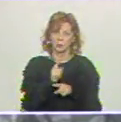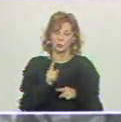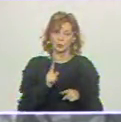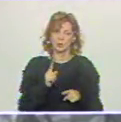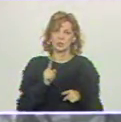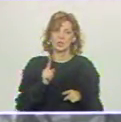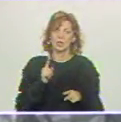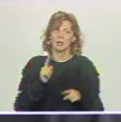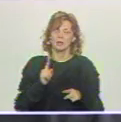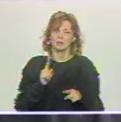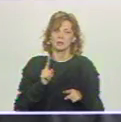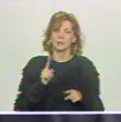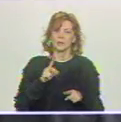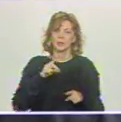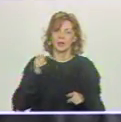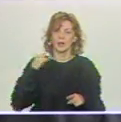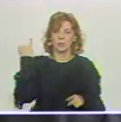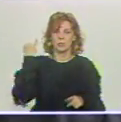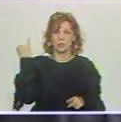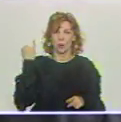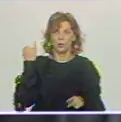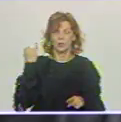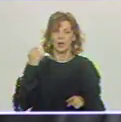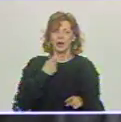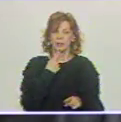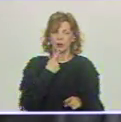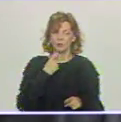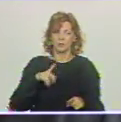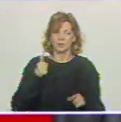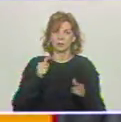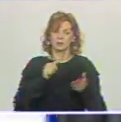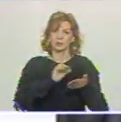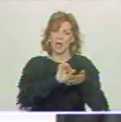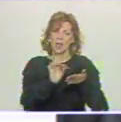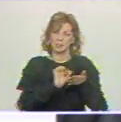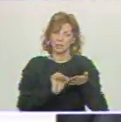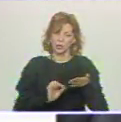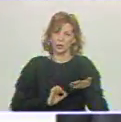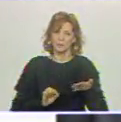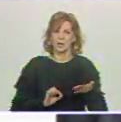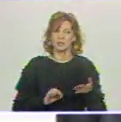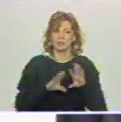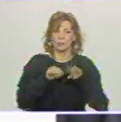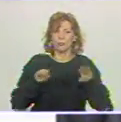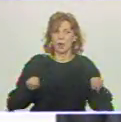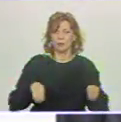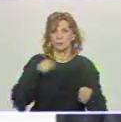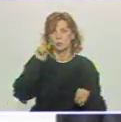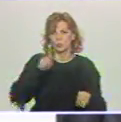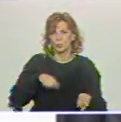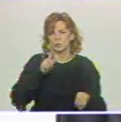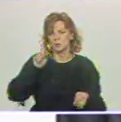de istorie locală, în primul rând. Sunt articole pe care le scriem în luni de zile, putem spune, și nu neapărat scrisul, ne ia mult timp, ci